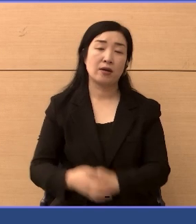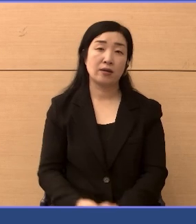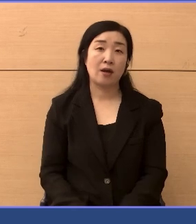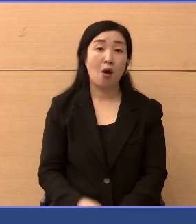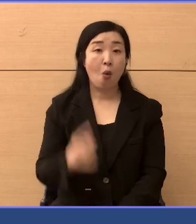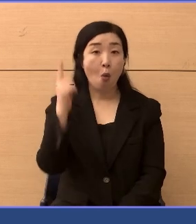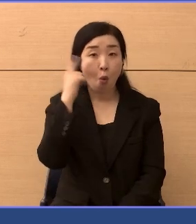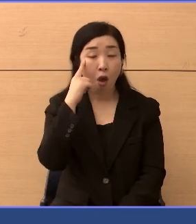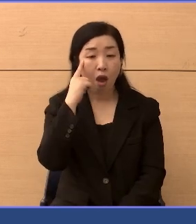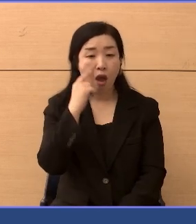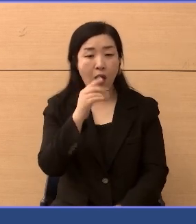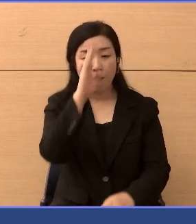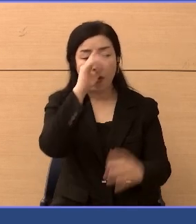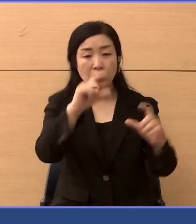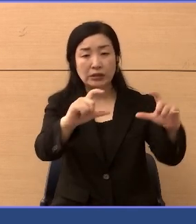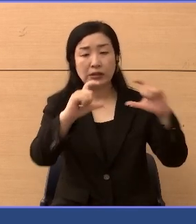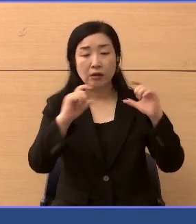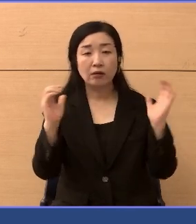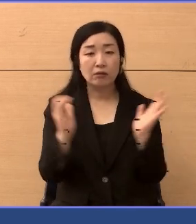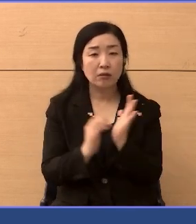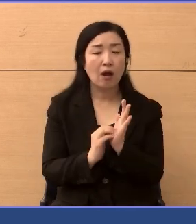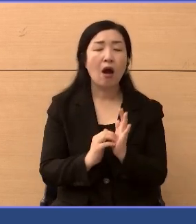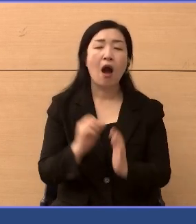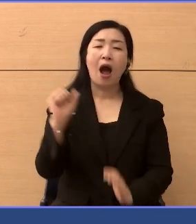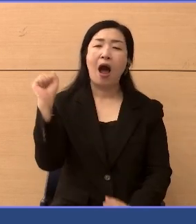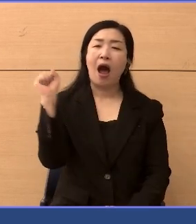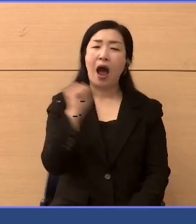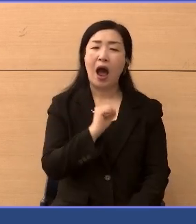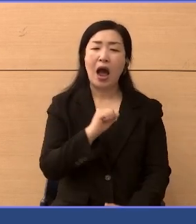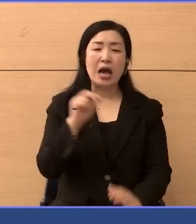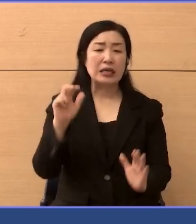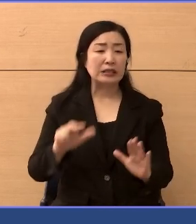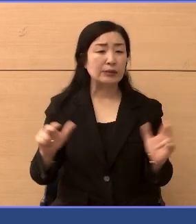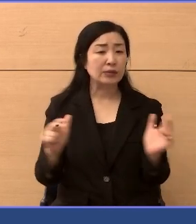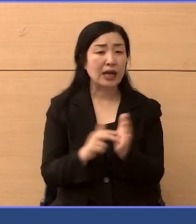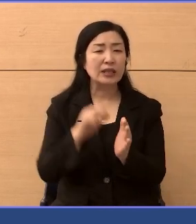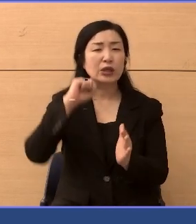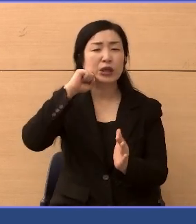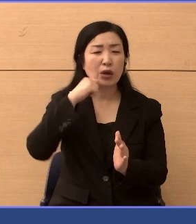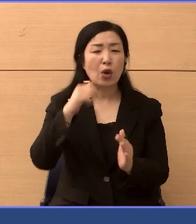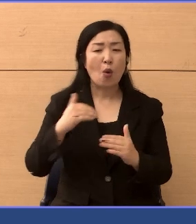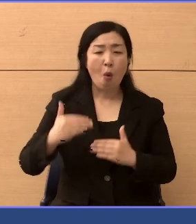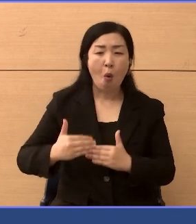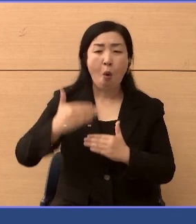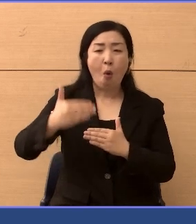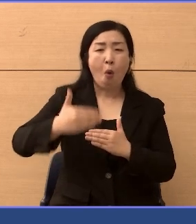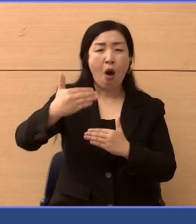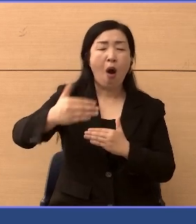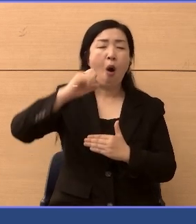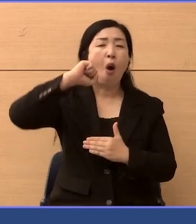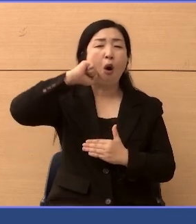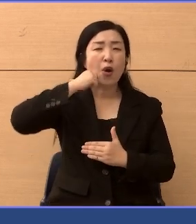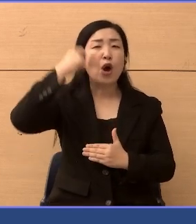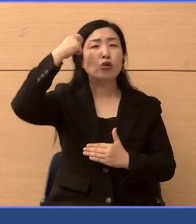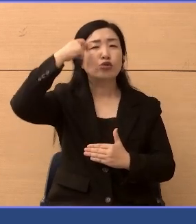많습니다. 왜냐하면 진단을 받고 나면 Families are 그렇기 important in 때문에 내가 helping the 이런 individual 어려움이 to 있었구나 recognize their 라고 own 설명이 되는